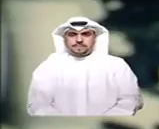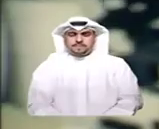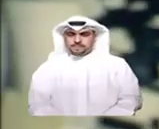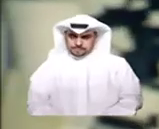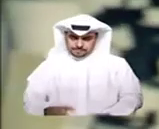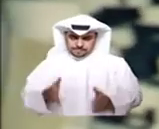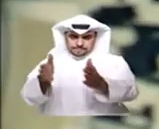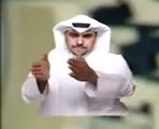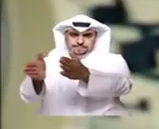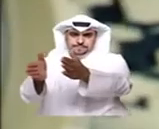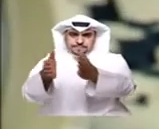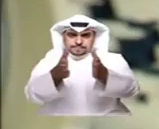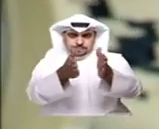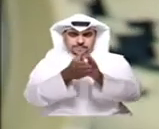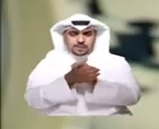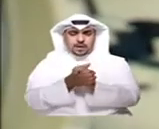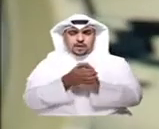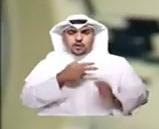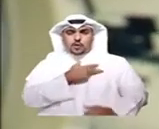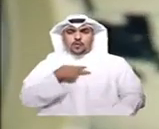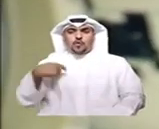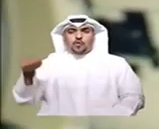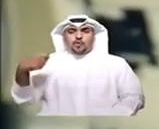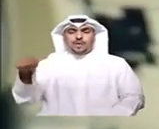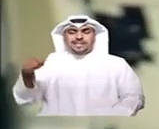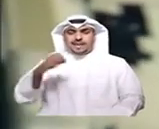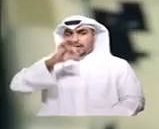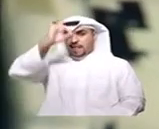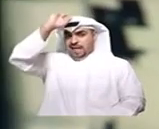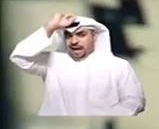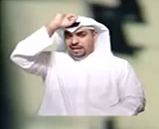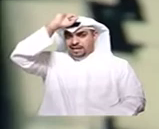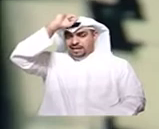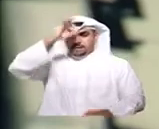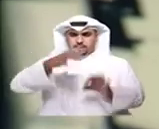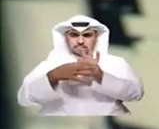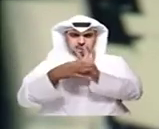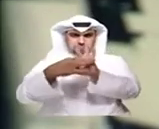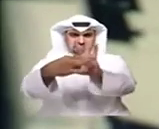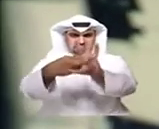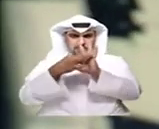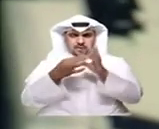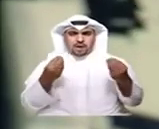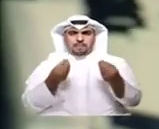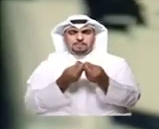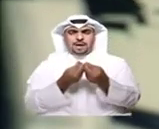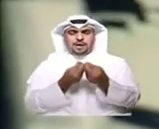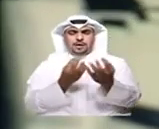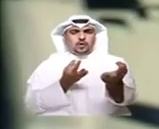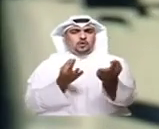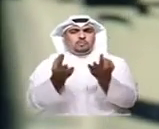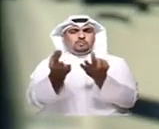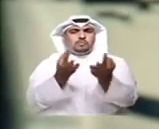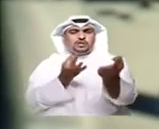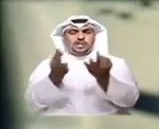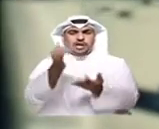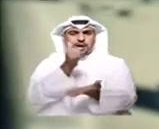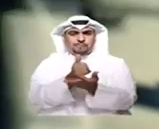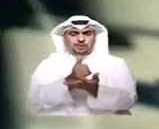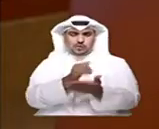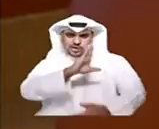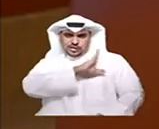بحث نائب رئيس مجلس الوزراء ووزير الداخلية الشيخ خالد الجراح الصباح مع مستشار الدفاع الأول لشؤون الشرق الأوسط بالمملكة